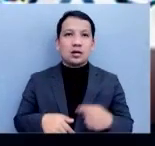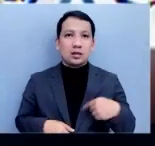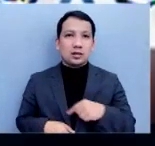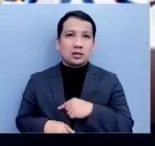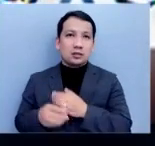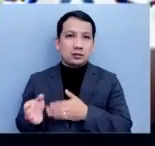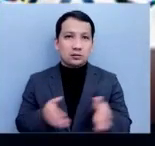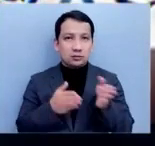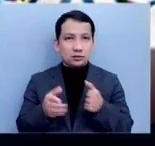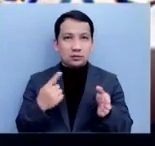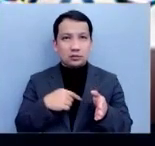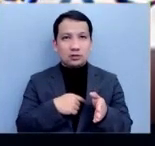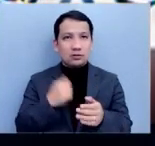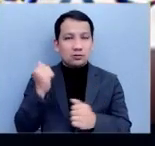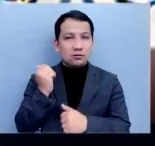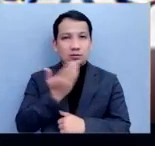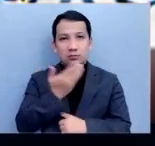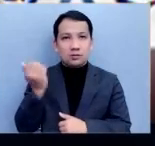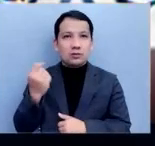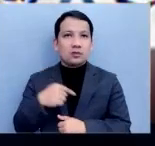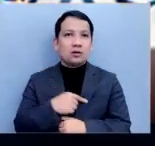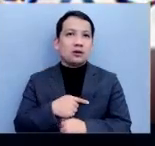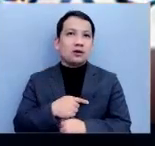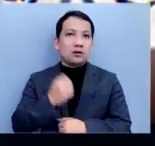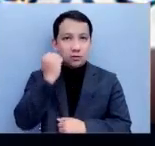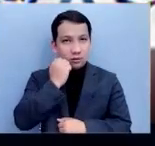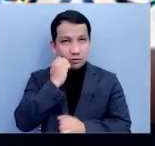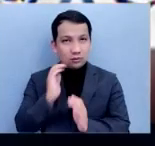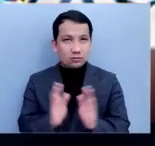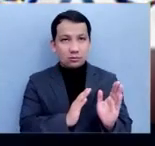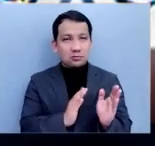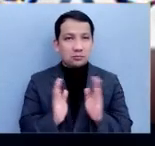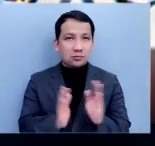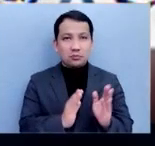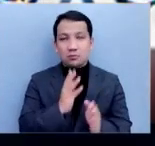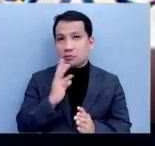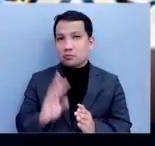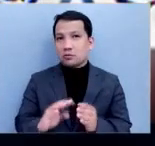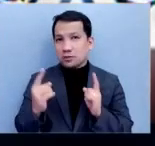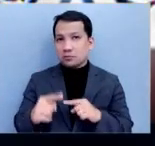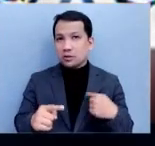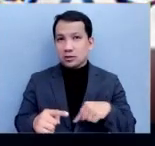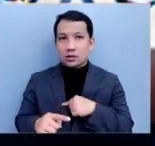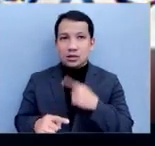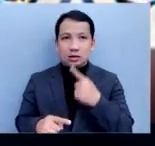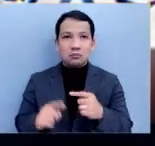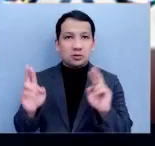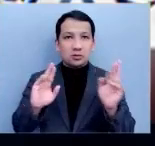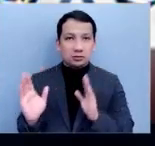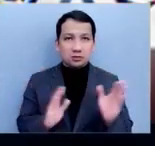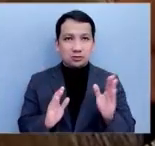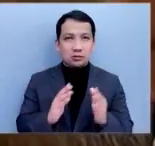We always hope for the best, you know. Opo. But we always prepare for the worst and we are always getting ready for worst